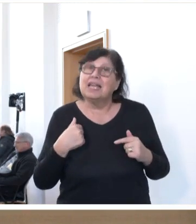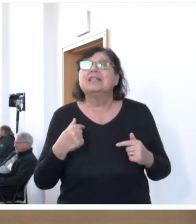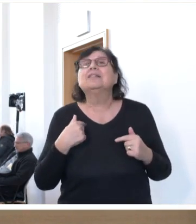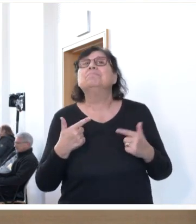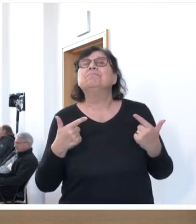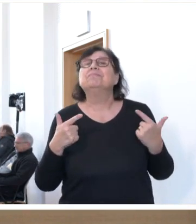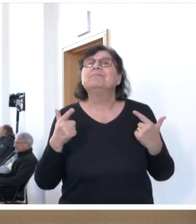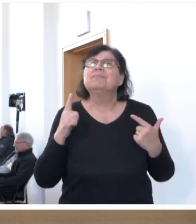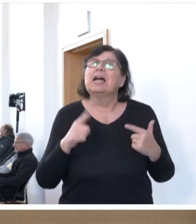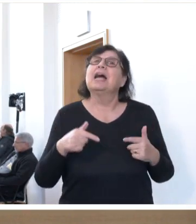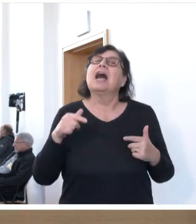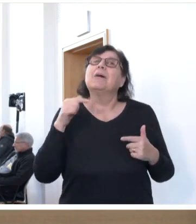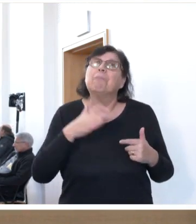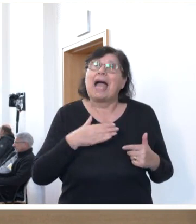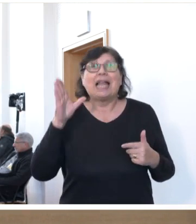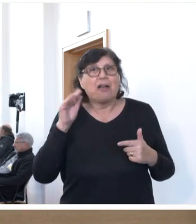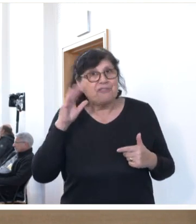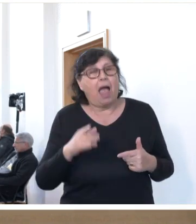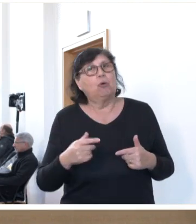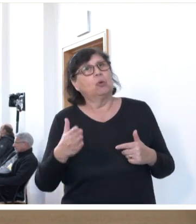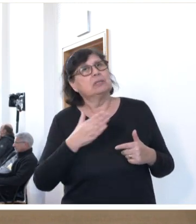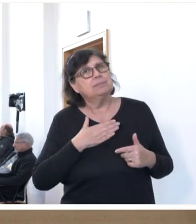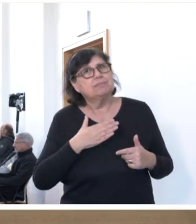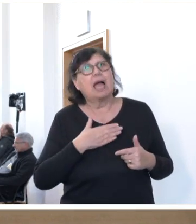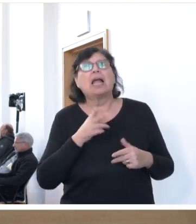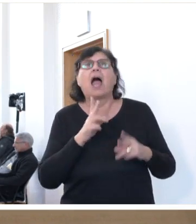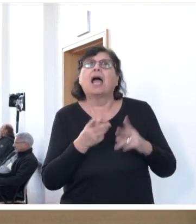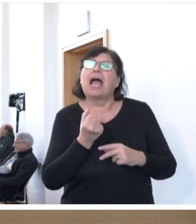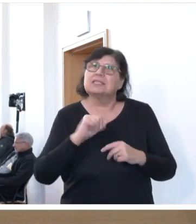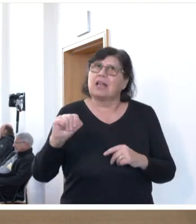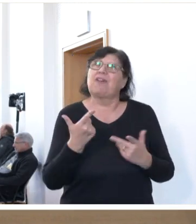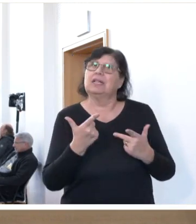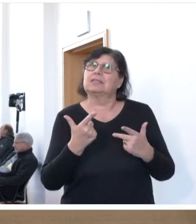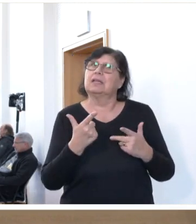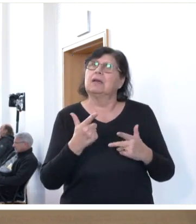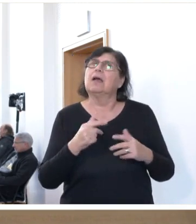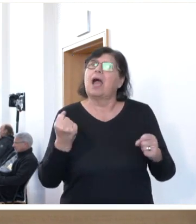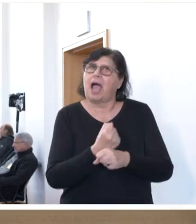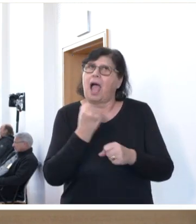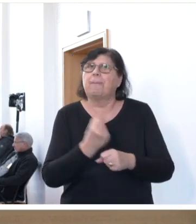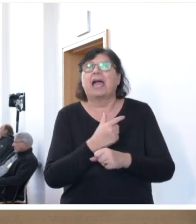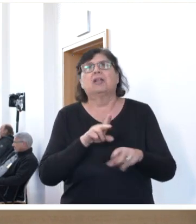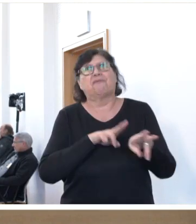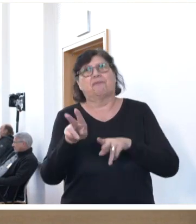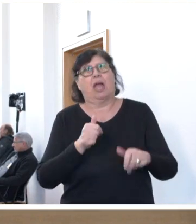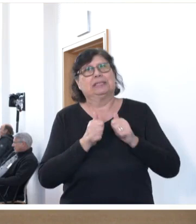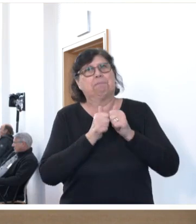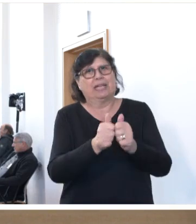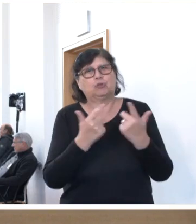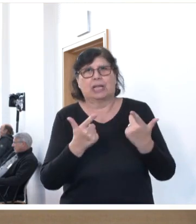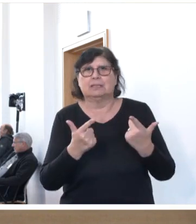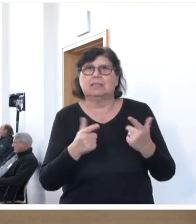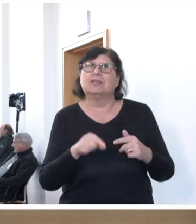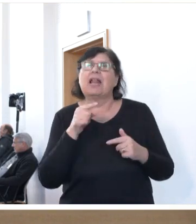hier vorbringen möchte. In meiner anwaltlichen Tätigkeit als Verfahrensbeistand, vielleicht für diejenigen, die mit dem